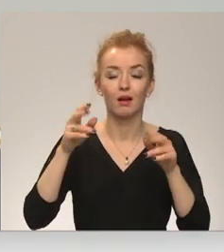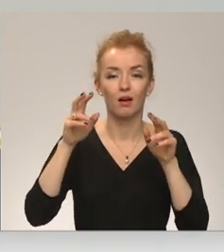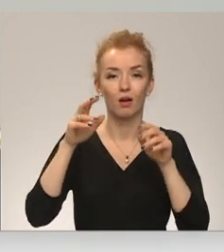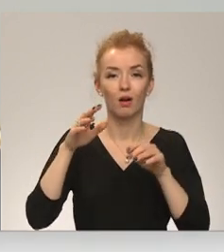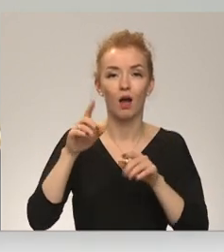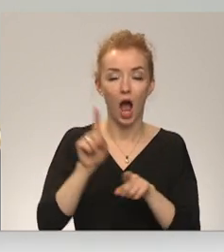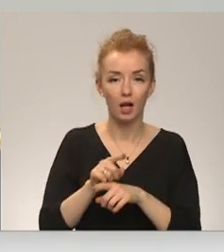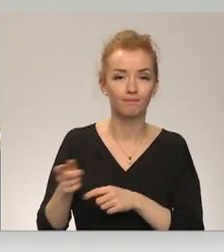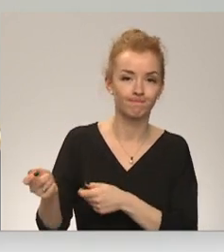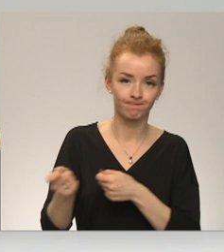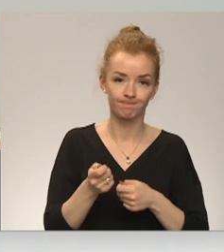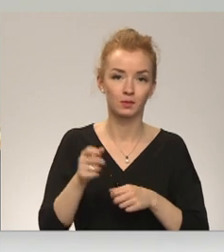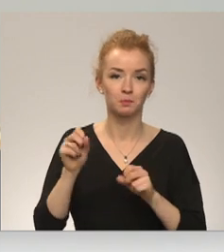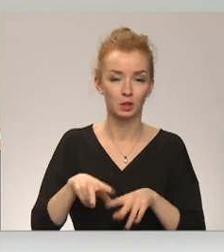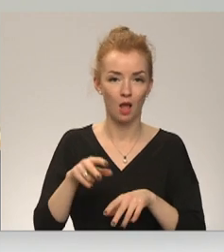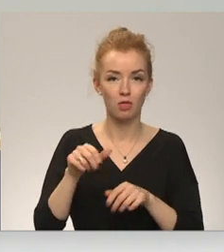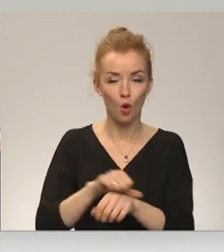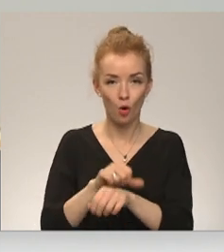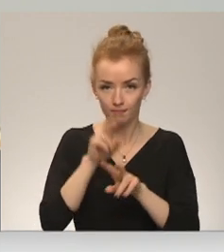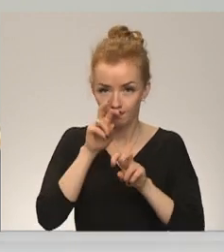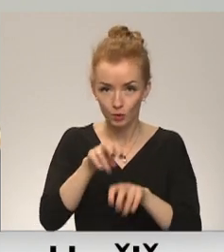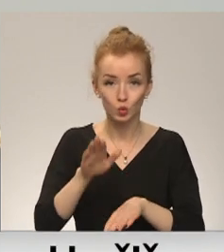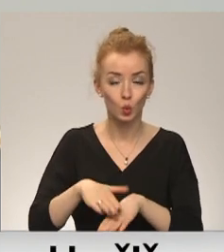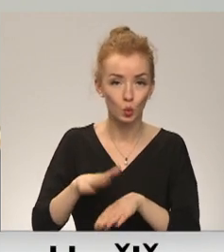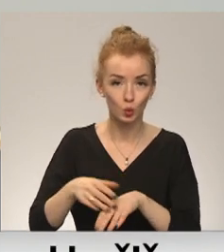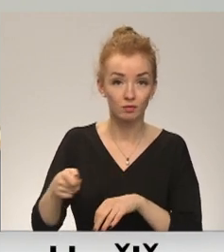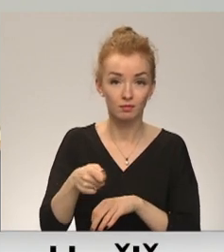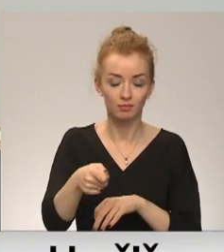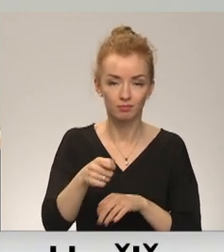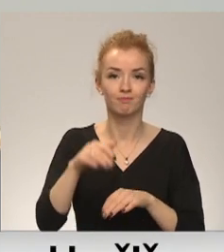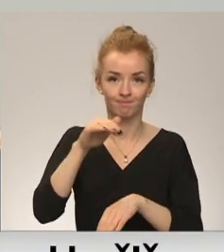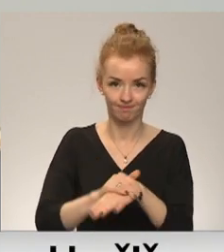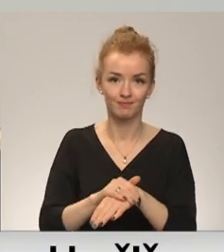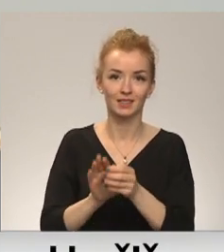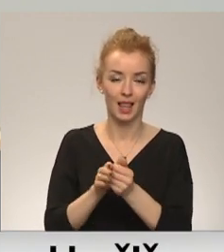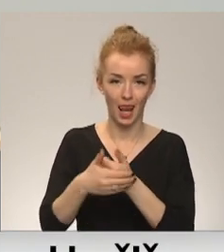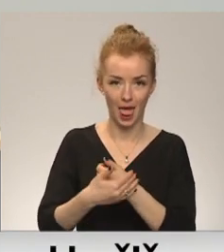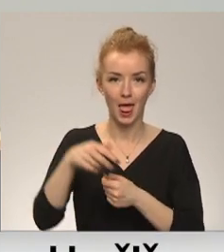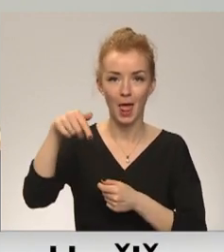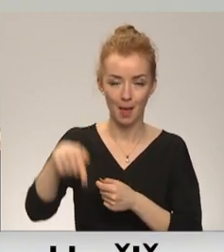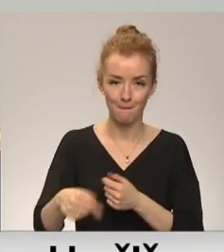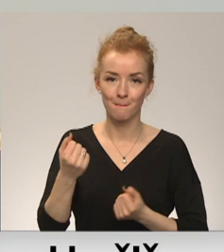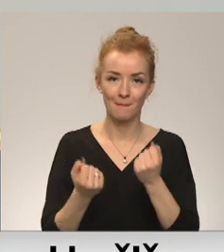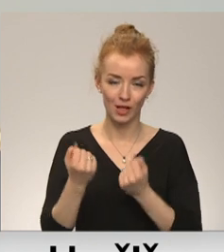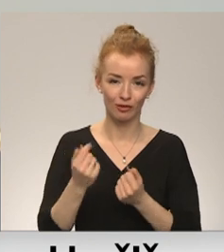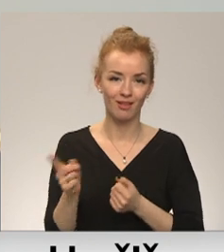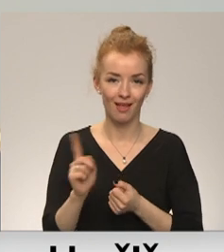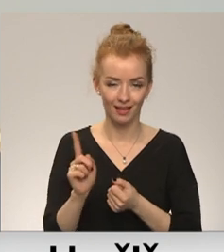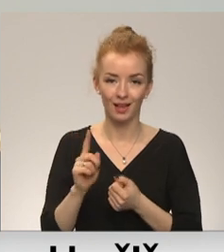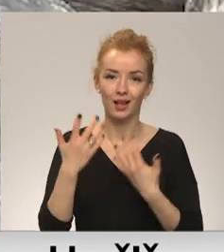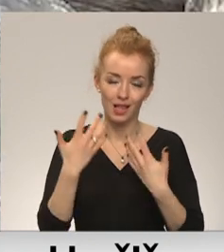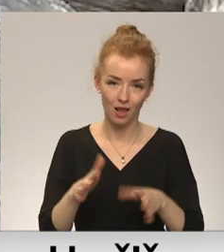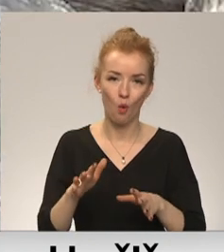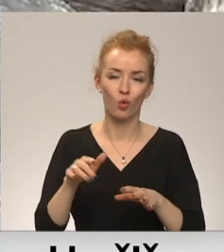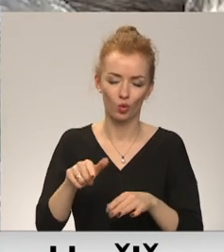gan suni piesaistot, ja mēs jau tālāk konstatējam šos te slēpņus mašīnā, kur jau